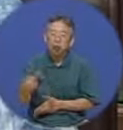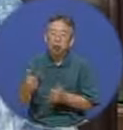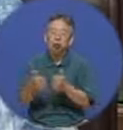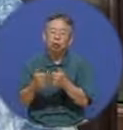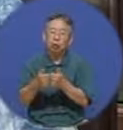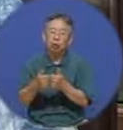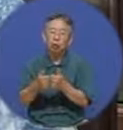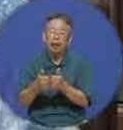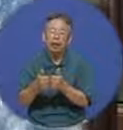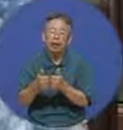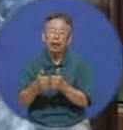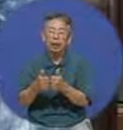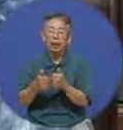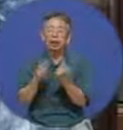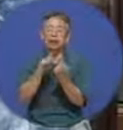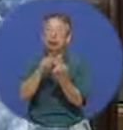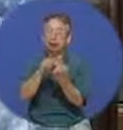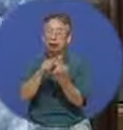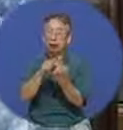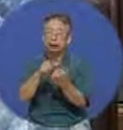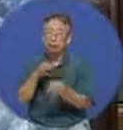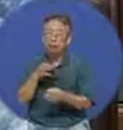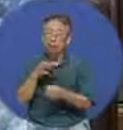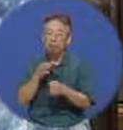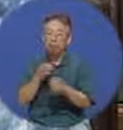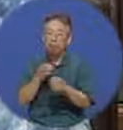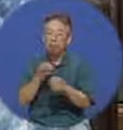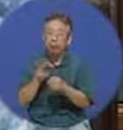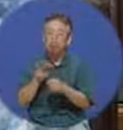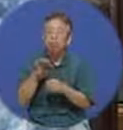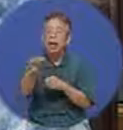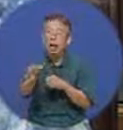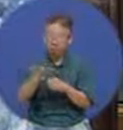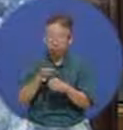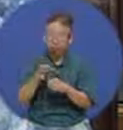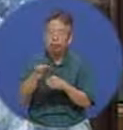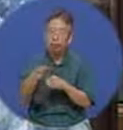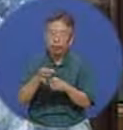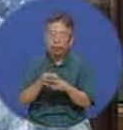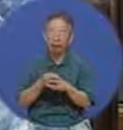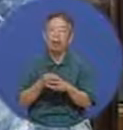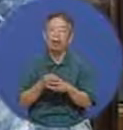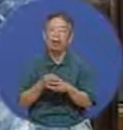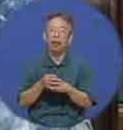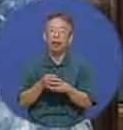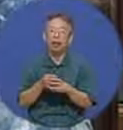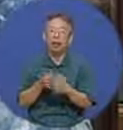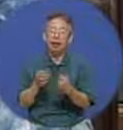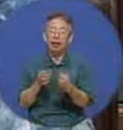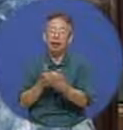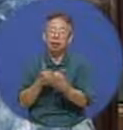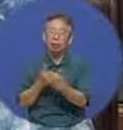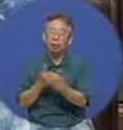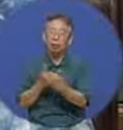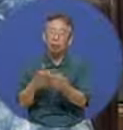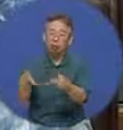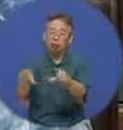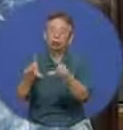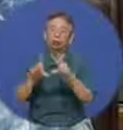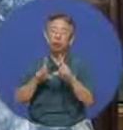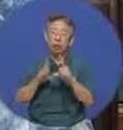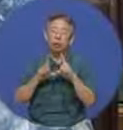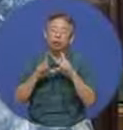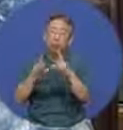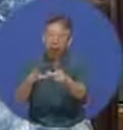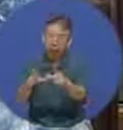でその人からもそのメールベースでね、 はい、 あのその質問に応じてお